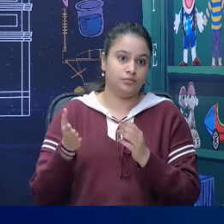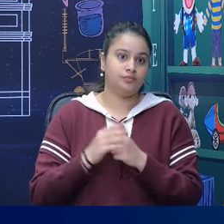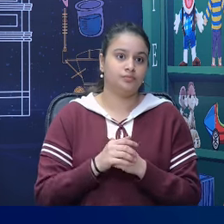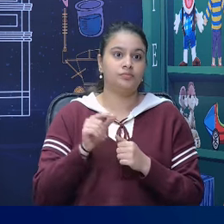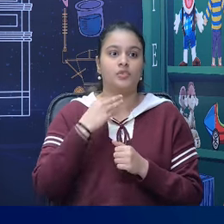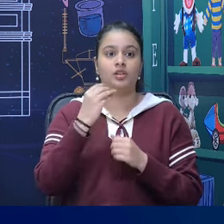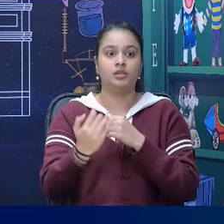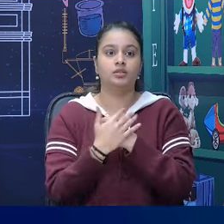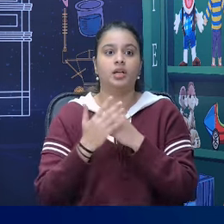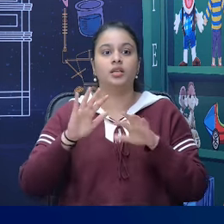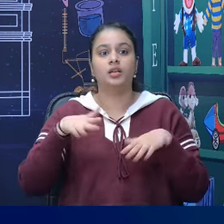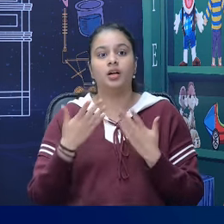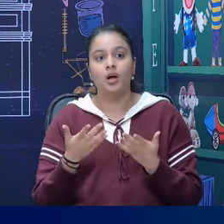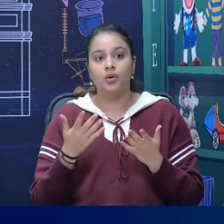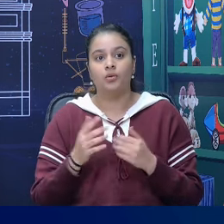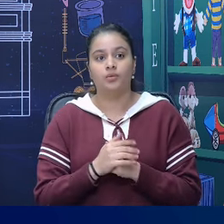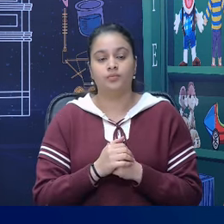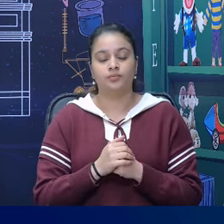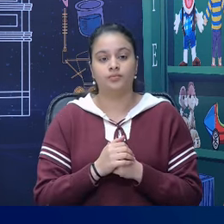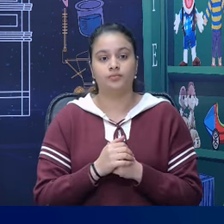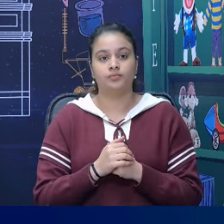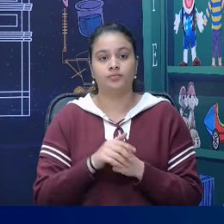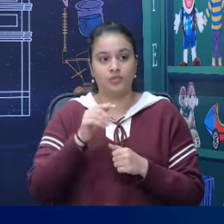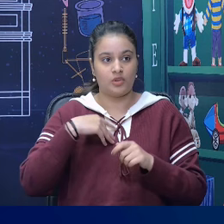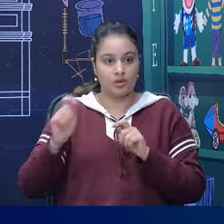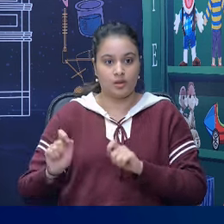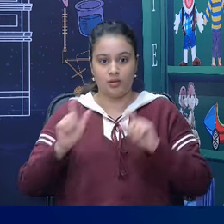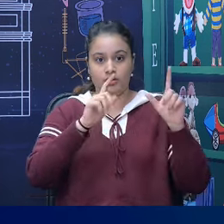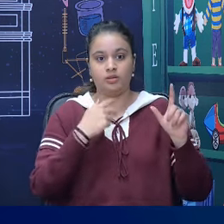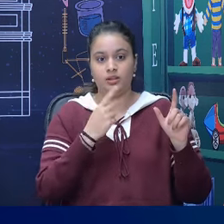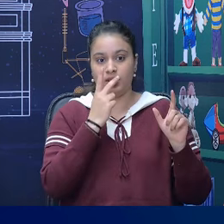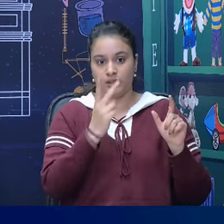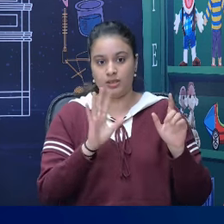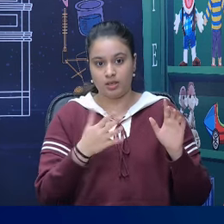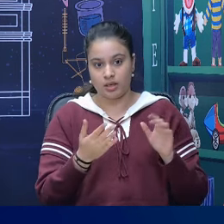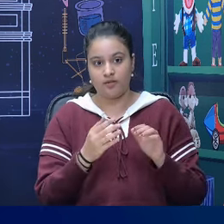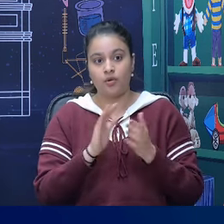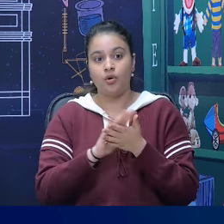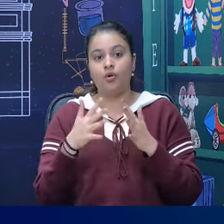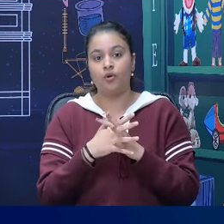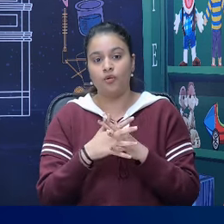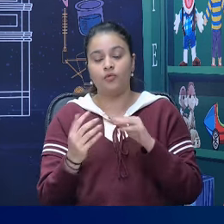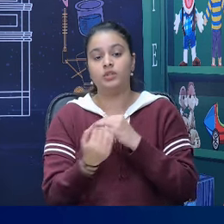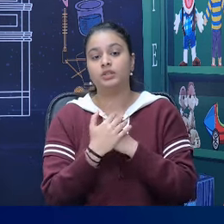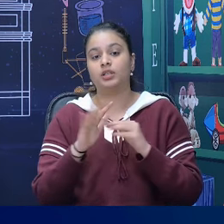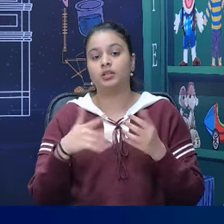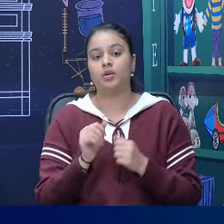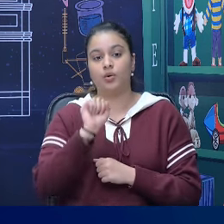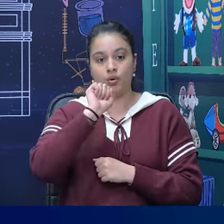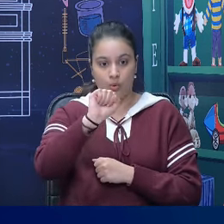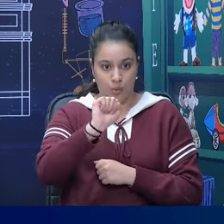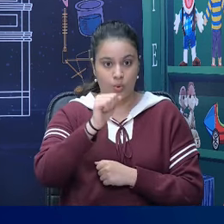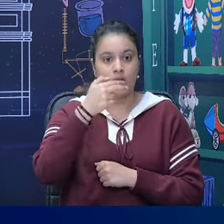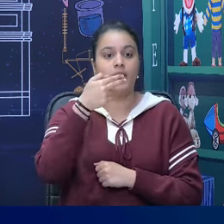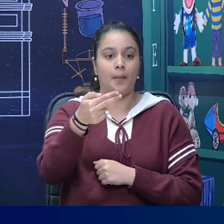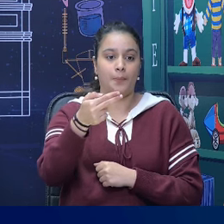हैं एक होमवर्क सबमिशन फॉर्मेट है वह भी आप सभी की स्क्रीन पर हम लगातार फ्लैश करते हैं अपने इस सत्र में तो सबसे पहले आप लिखेंगे नेम